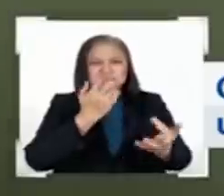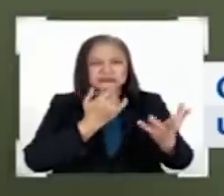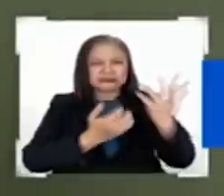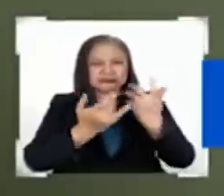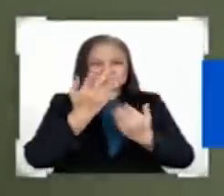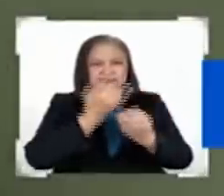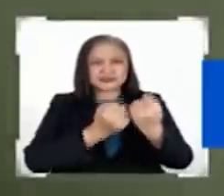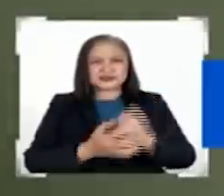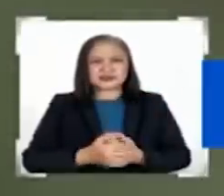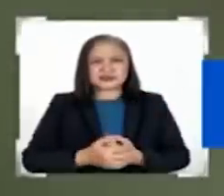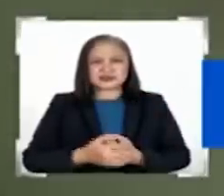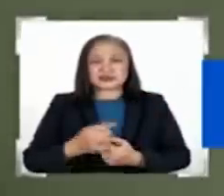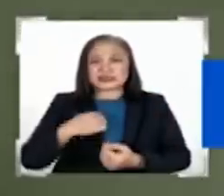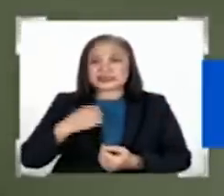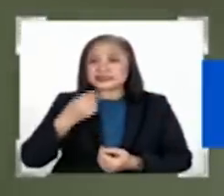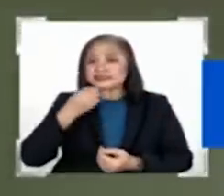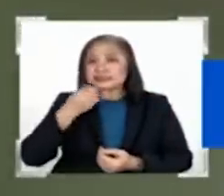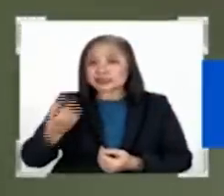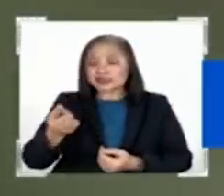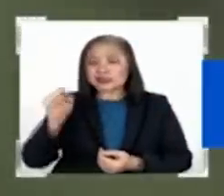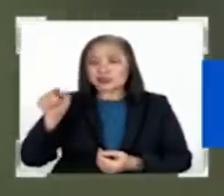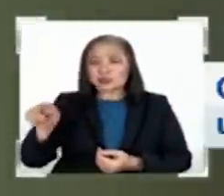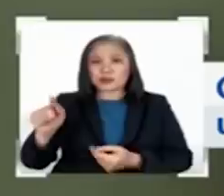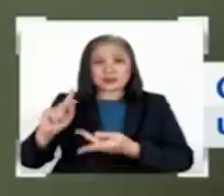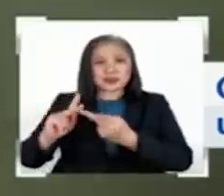sinabihan ko yung partner ko po na